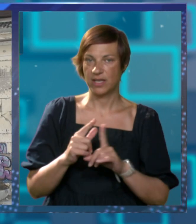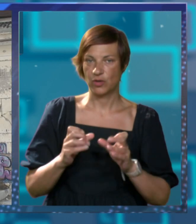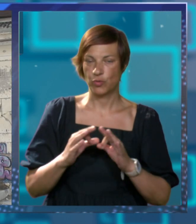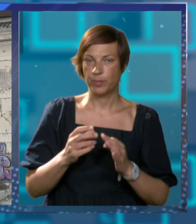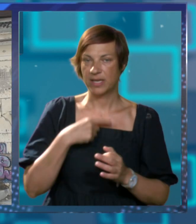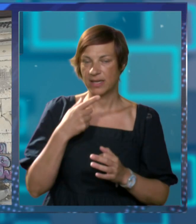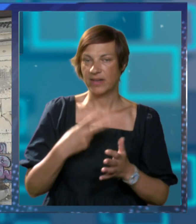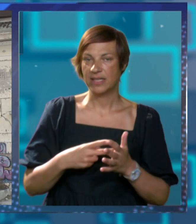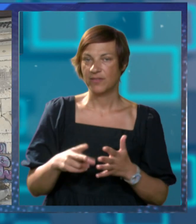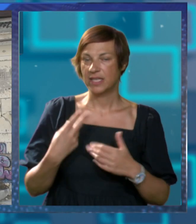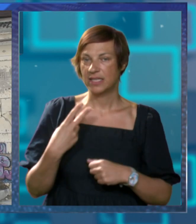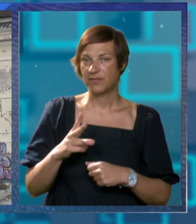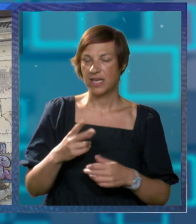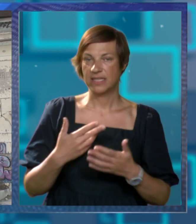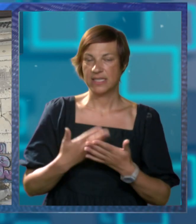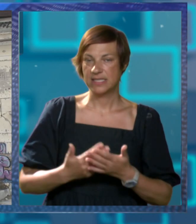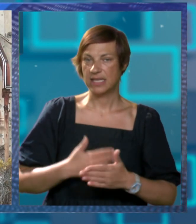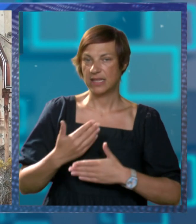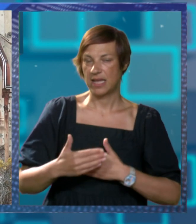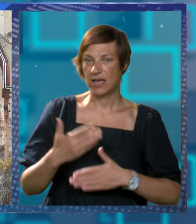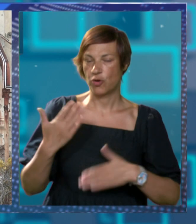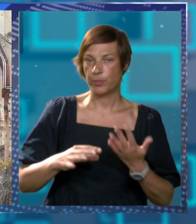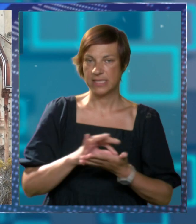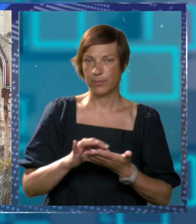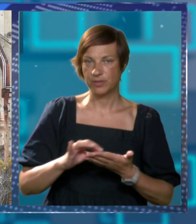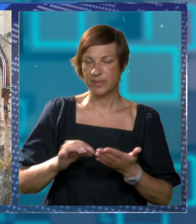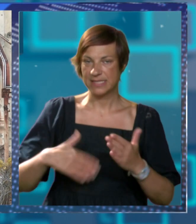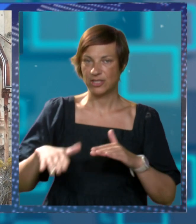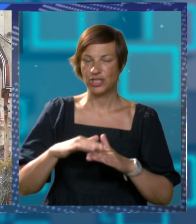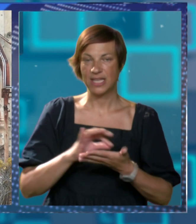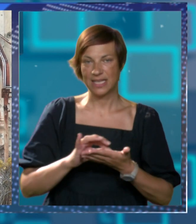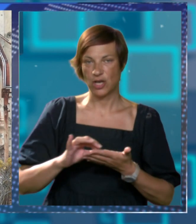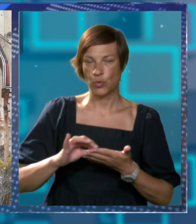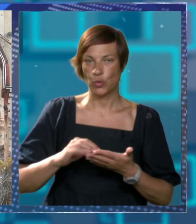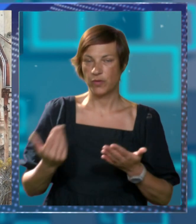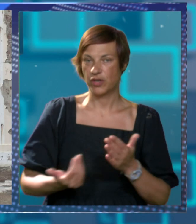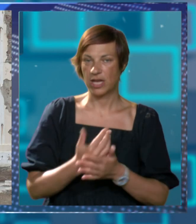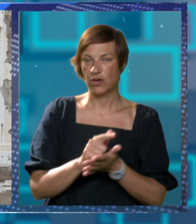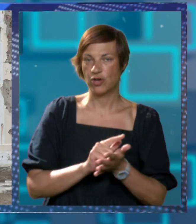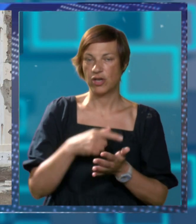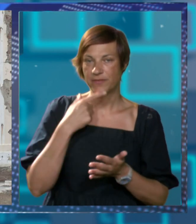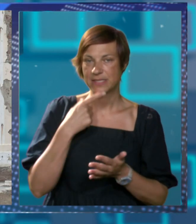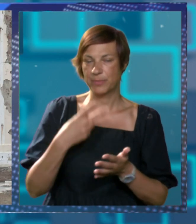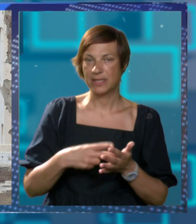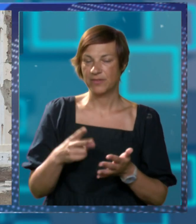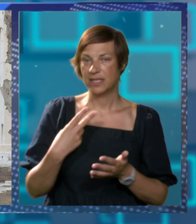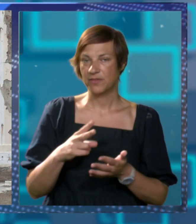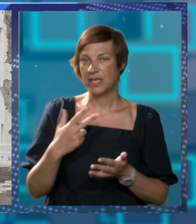Kupara najavljivalo se u 2020. a nakon posljednjeg potpisivanja dodatka ugovora kao novi rok se